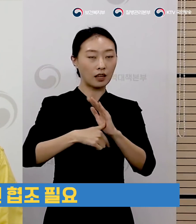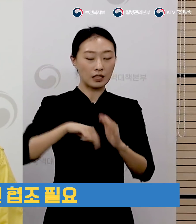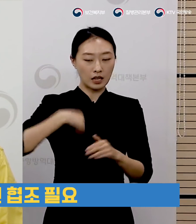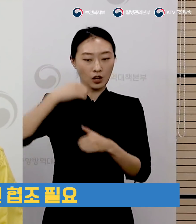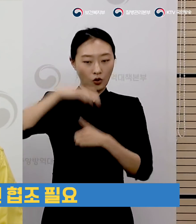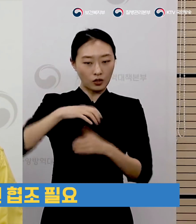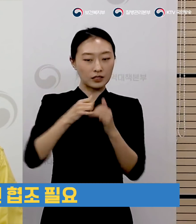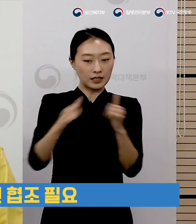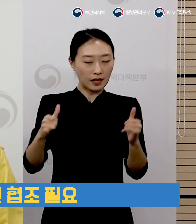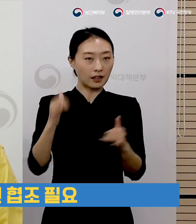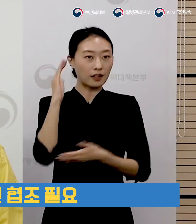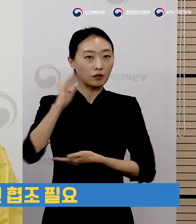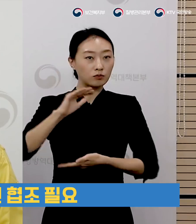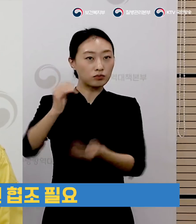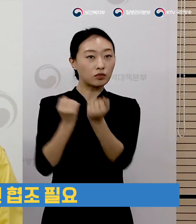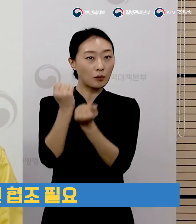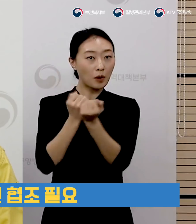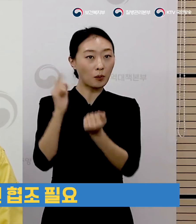자가격리자분들한테 이 앱은